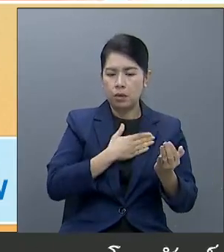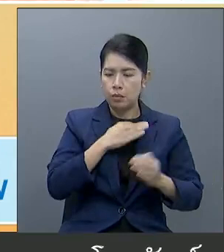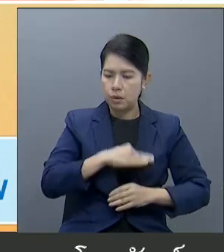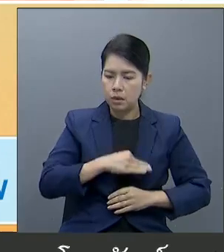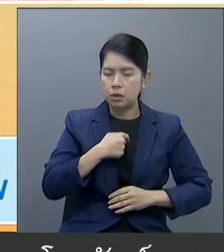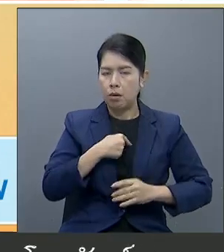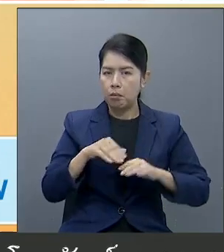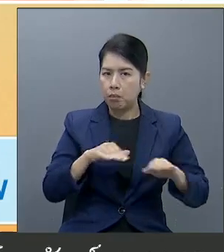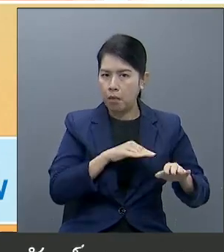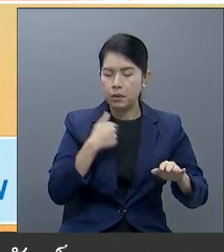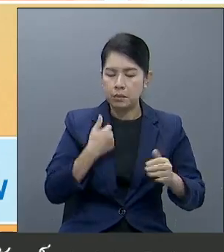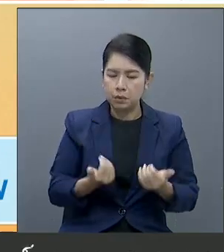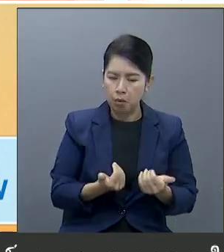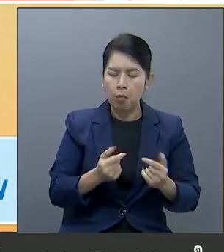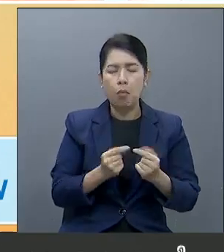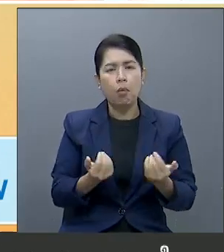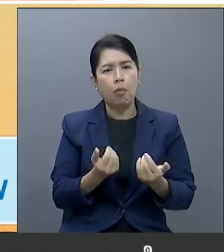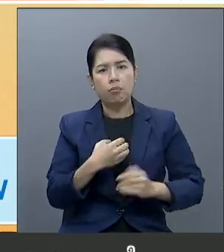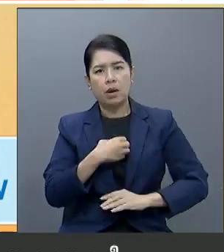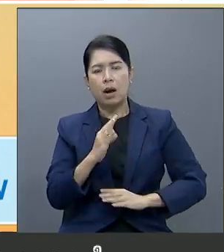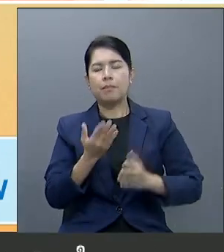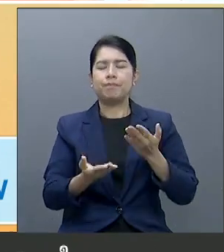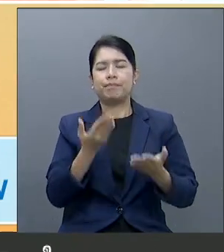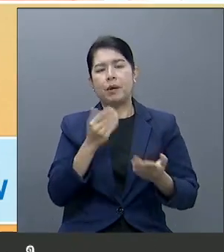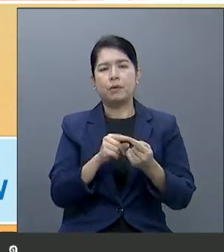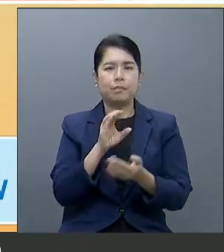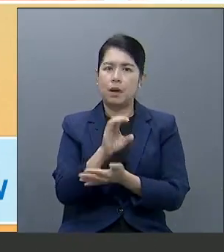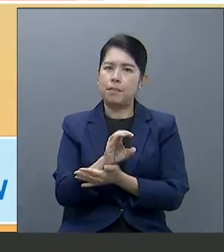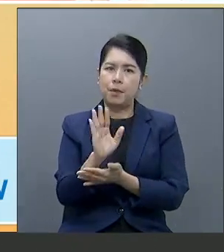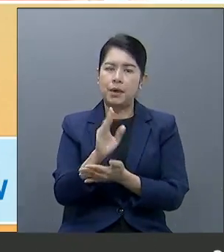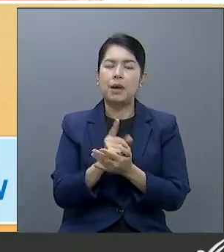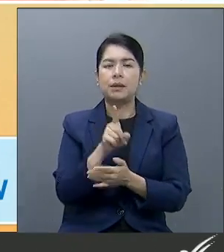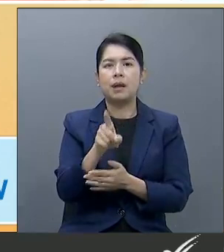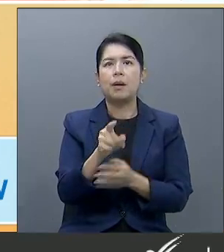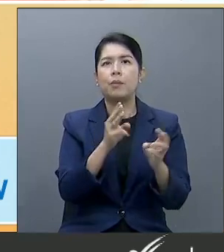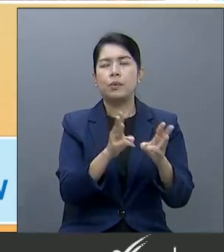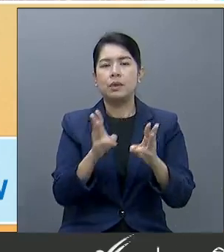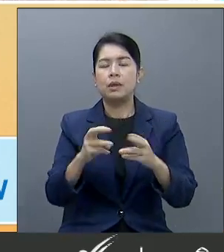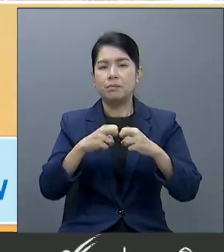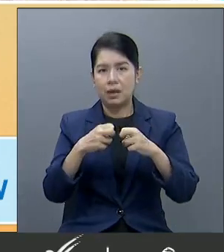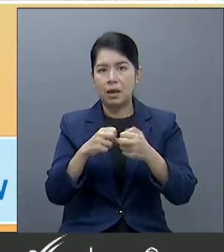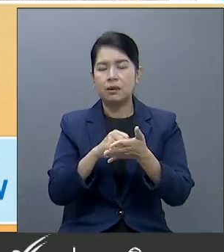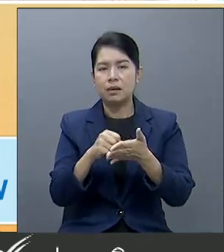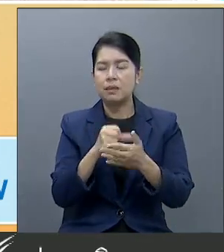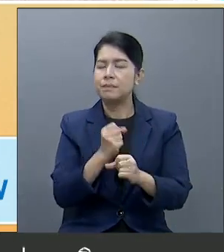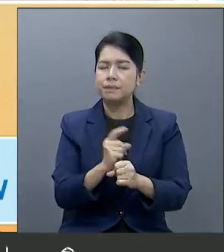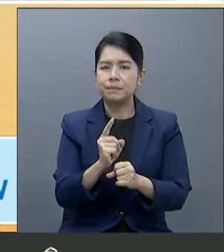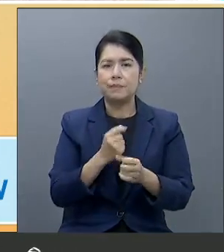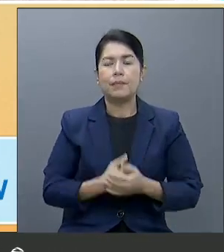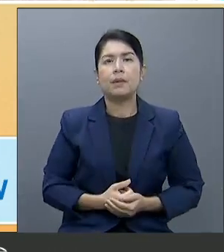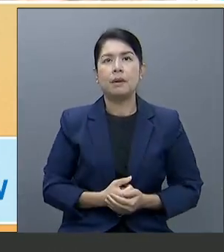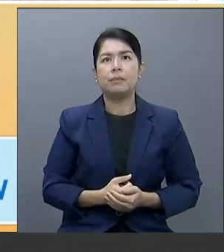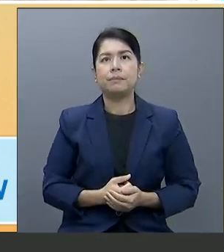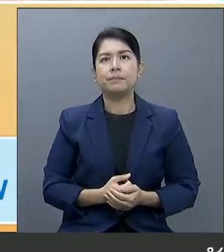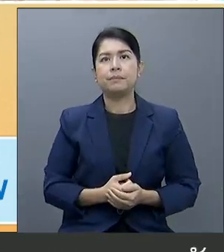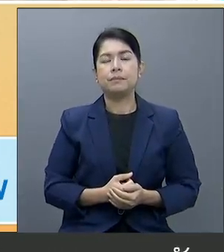ขนาดไหนทีนี้ในภาพรวมของประเทศล่ะคะเราจะมีวิธีแก้ไขปัญหาตรงนี้ให้ผ่านพ้นไปได้ยังไงบ้างคะอาจารย ์คะค่ะจริงๆตอนนี้ก็